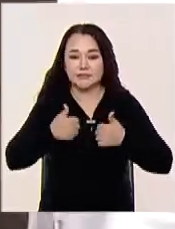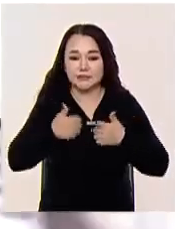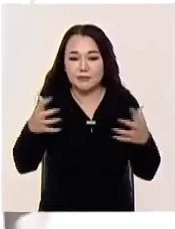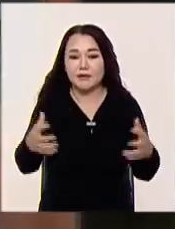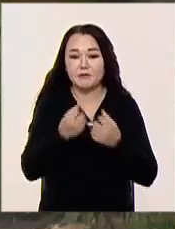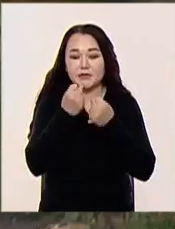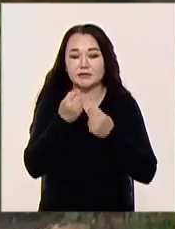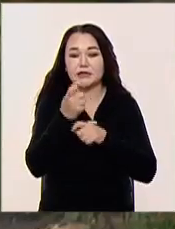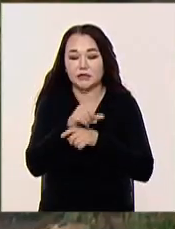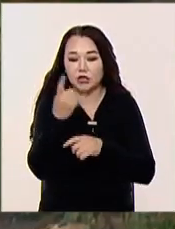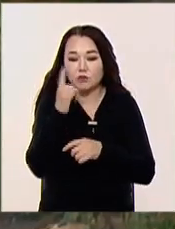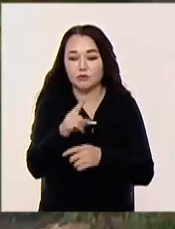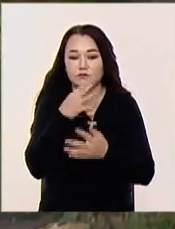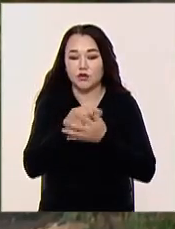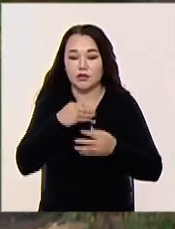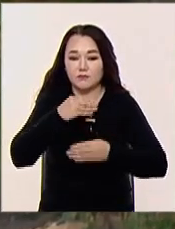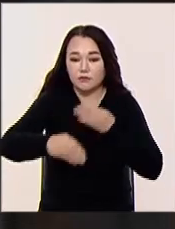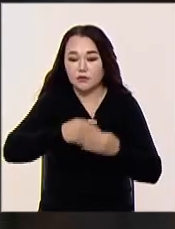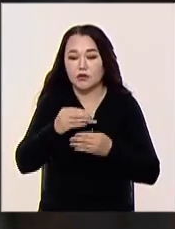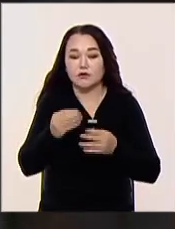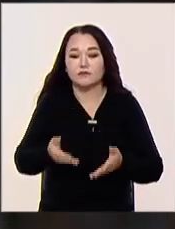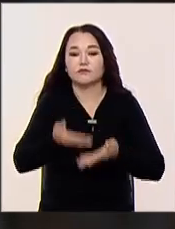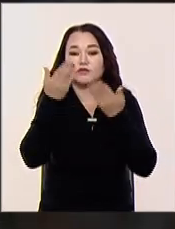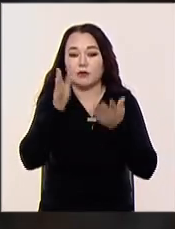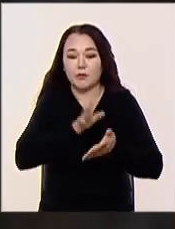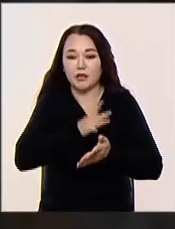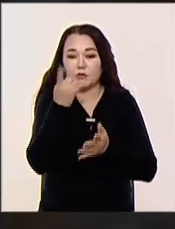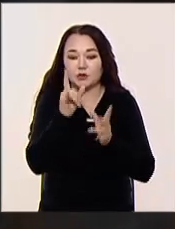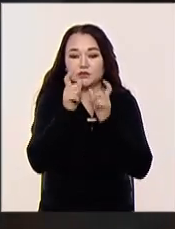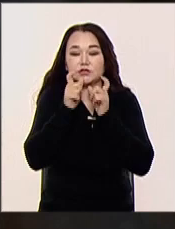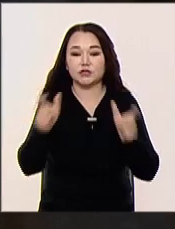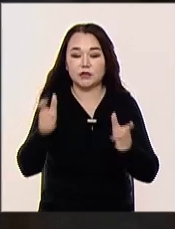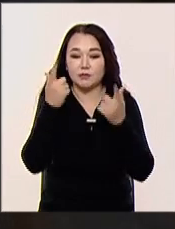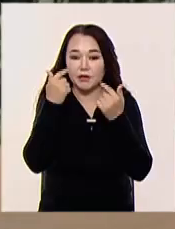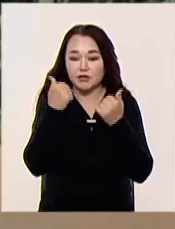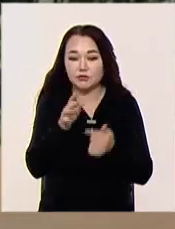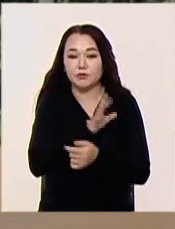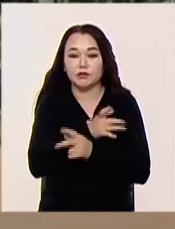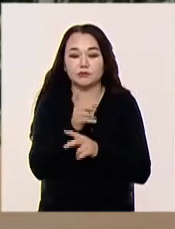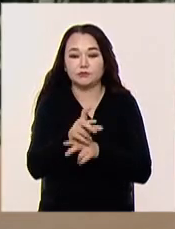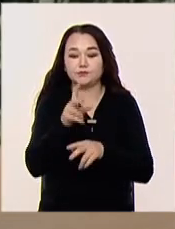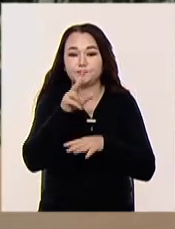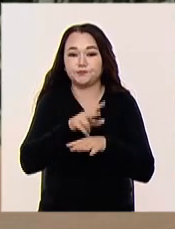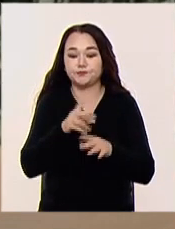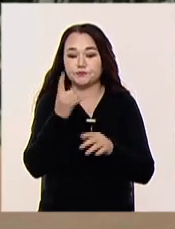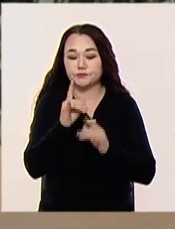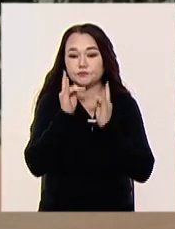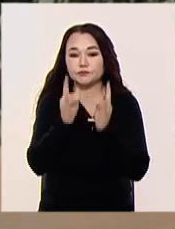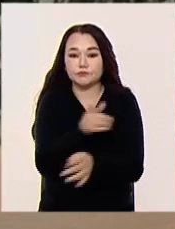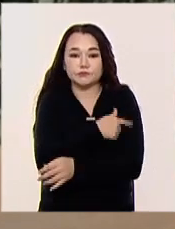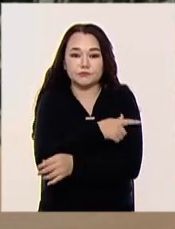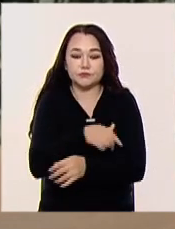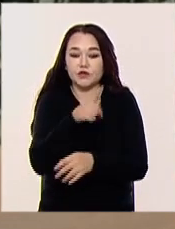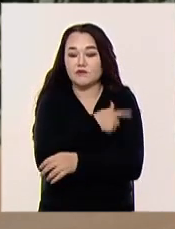деп айғайлап, баланы өз жейдесіне орап, жоғары көтерген кезінде шақалақ шыр етіп жылап жібереді. Қазір нәресте балалар ауруханасында